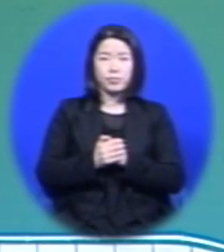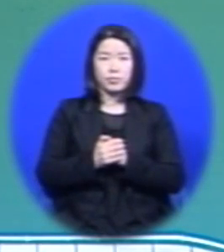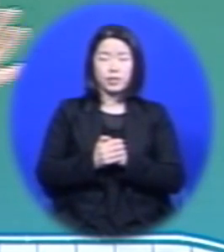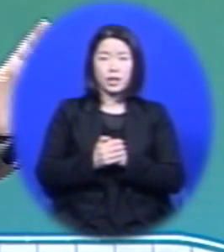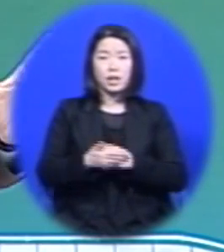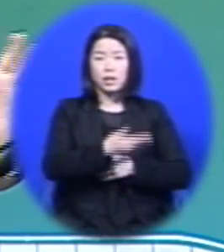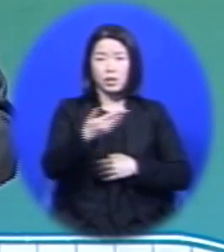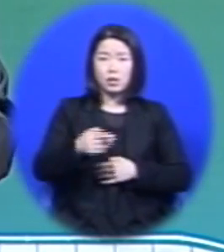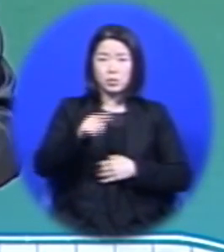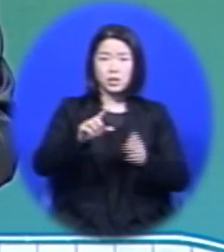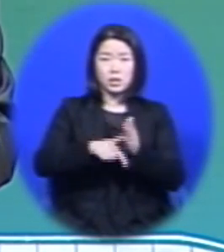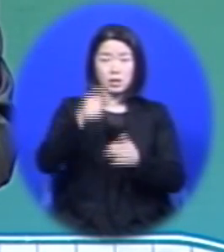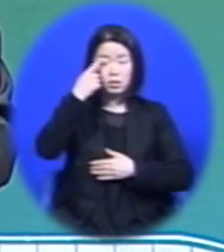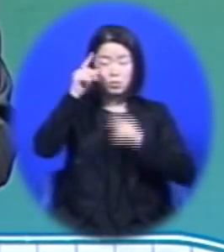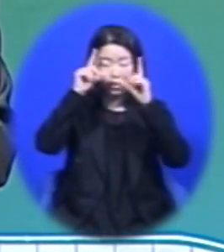여러분, 이 시간에 눈을 감고